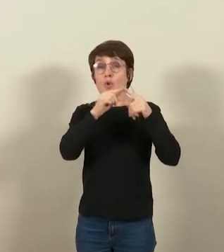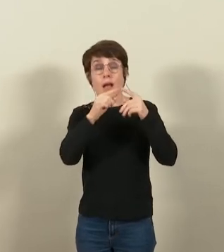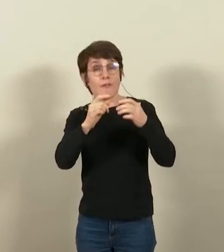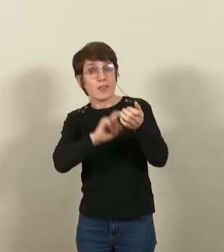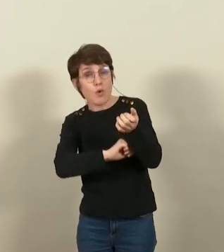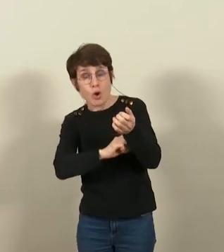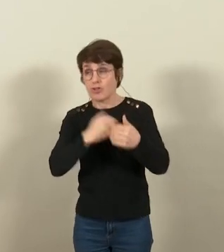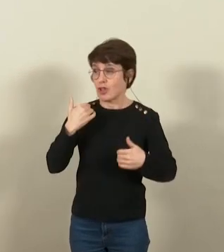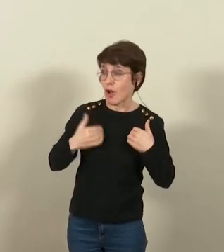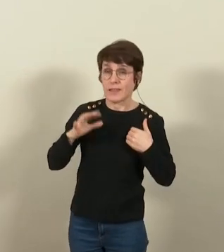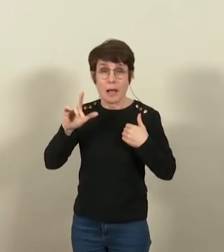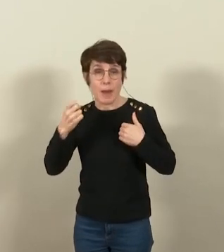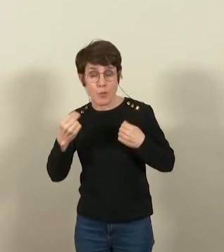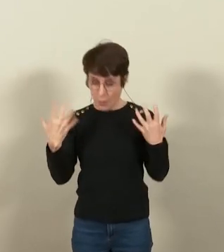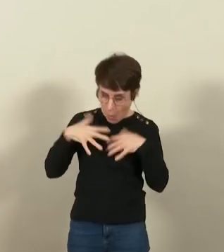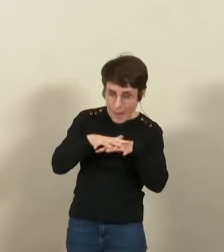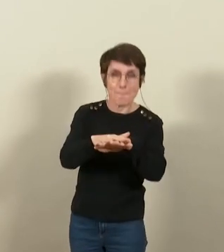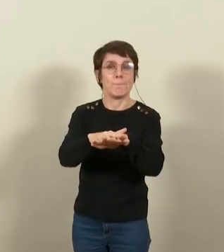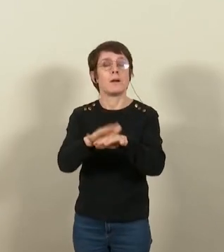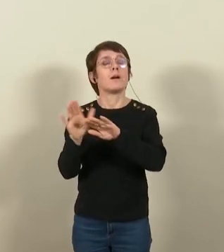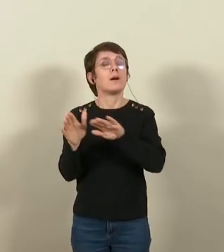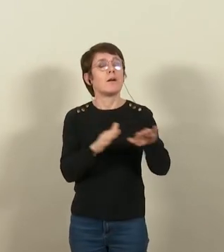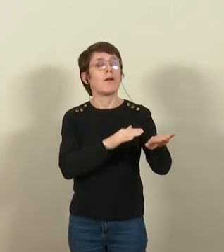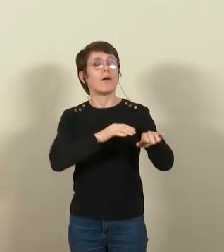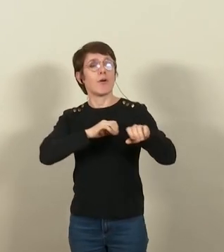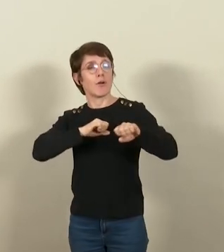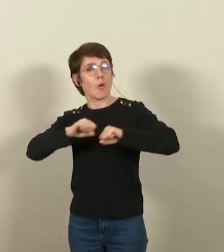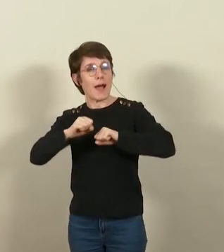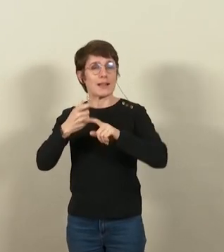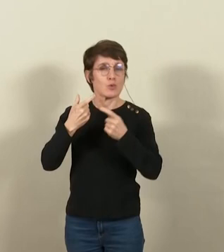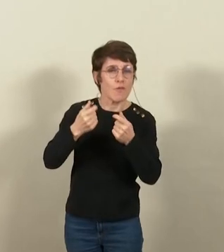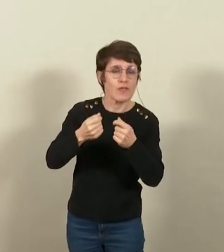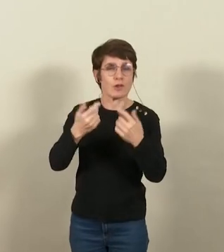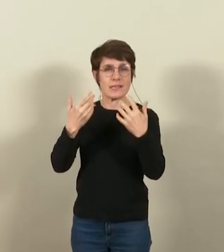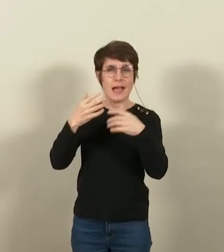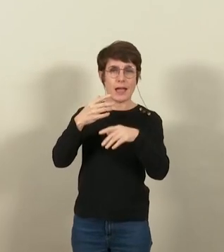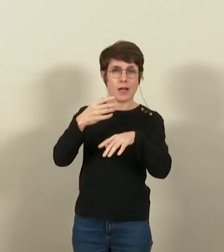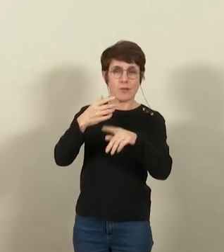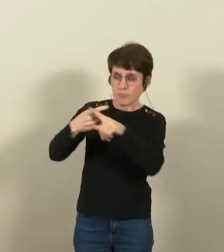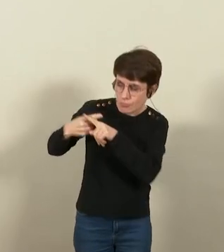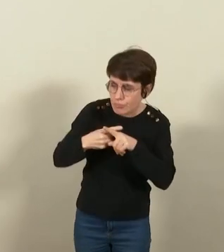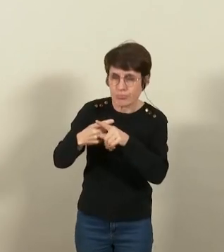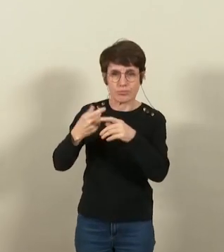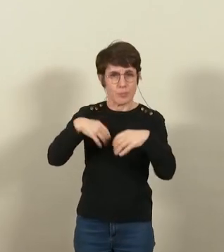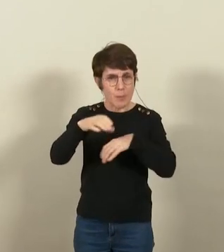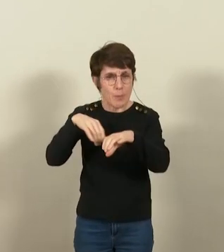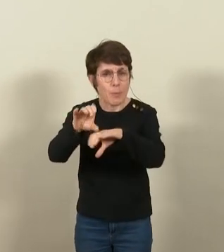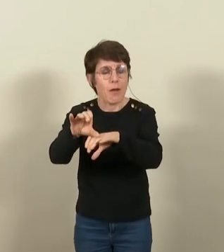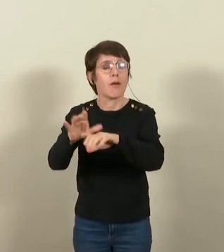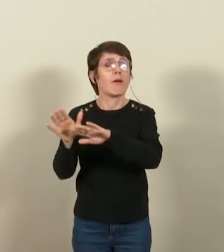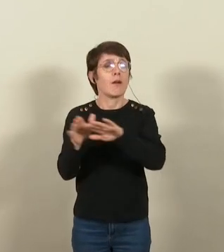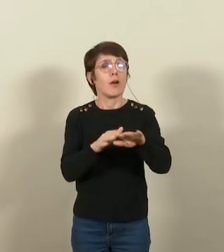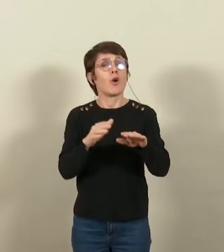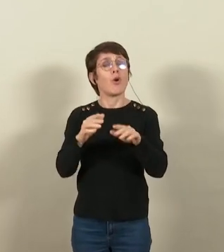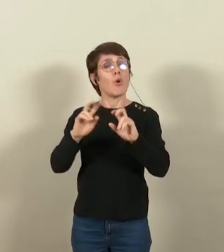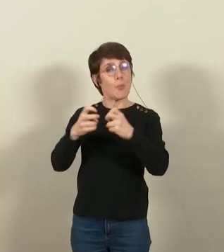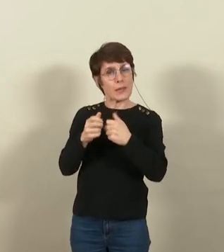Handicap l'action au développement donc des ressources financières et de la mutualisation la tarification qui était basé quand même sur le cion